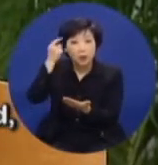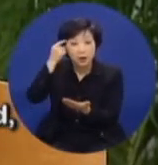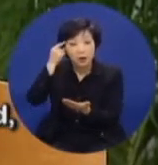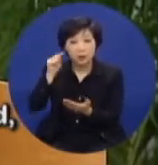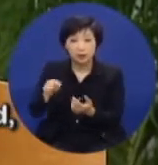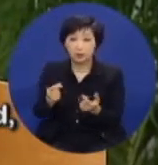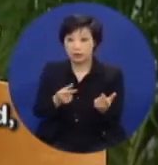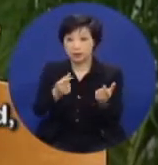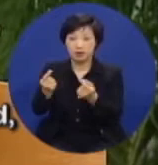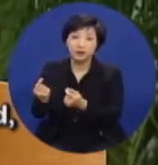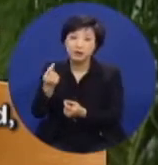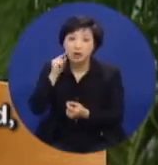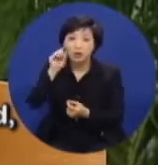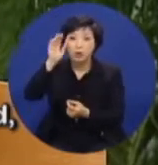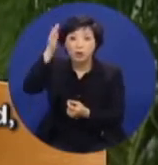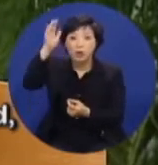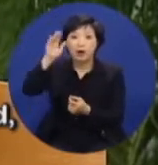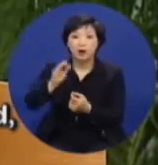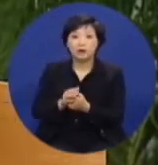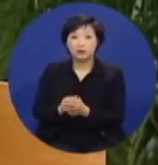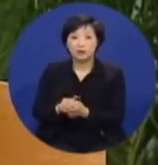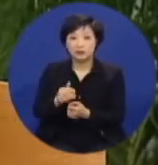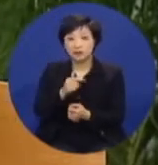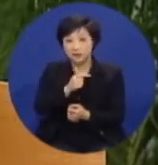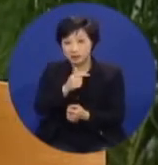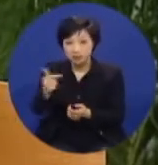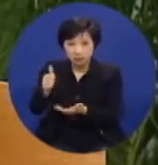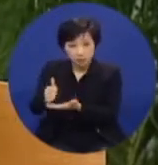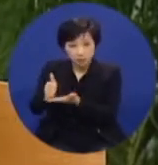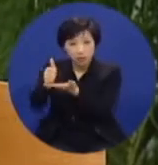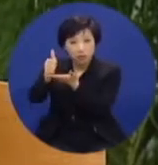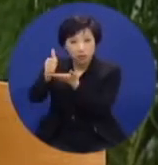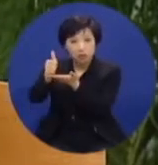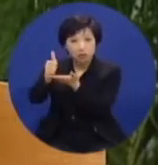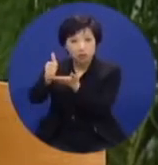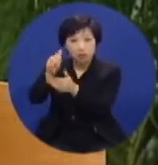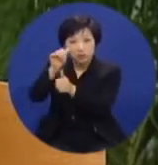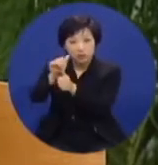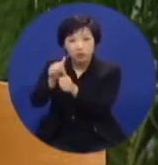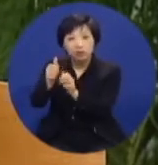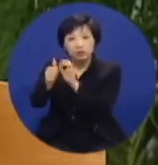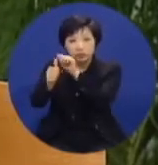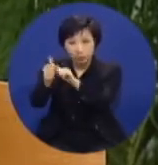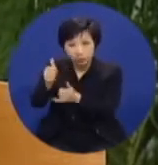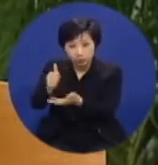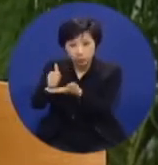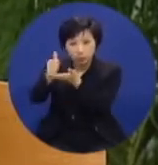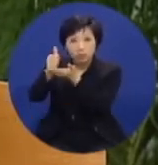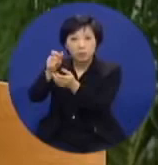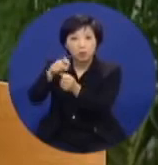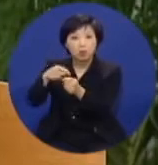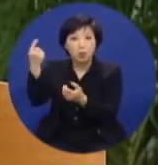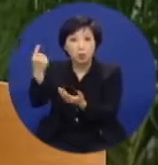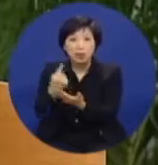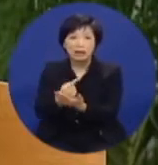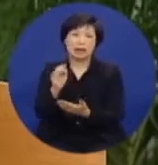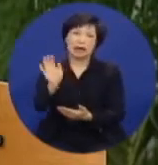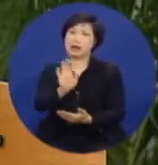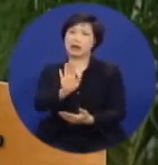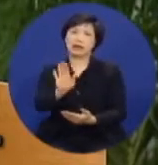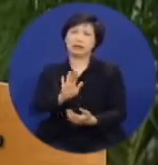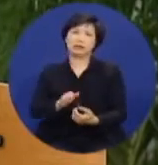흐름 용 보완 그런 대적 그런 힘을 받으려 온것이 아니라